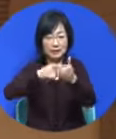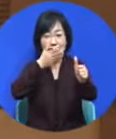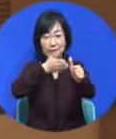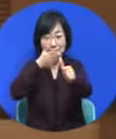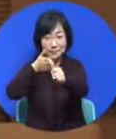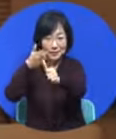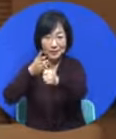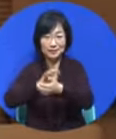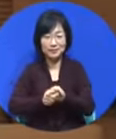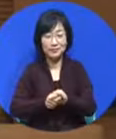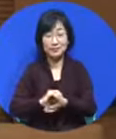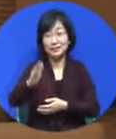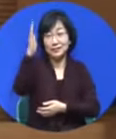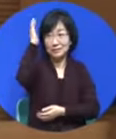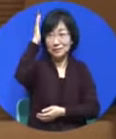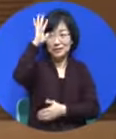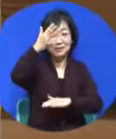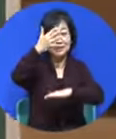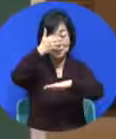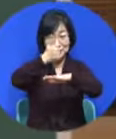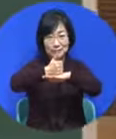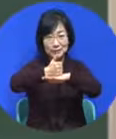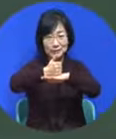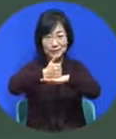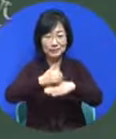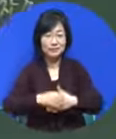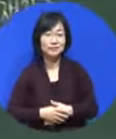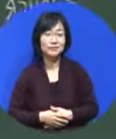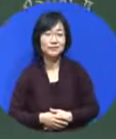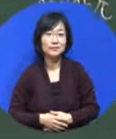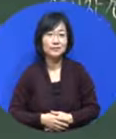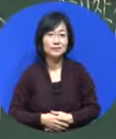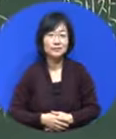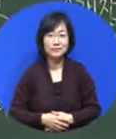찾아라 결론입니다 여러분이